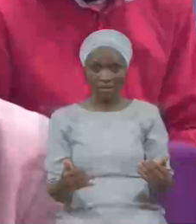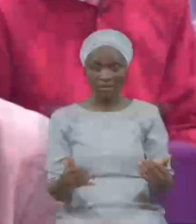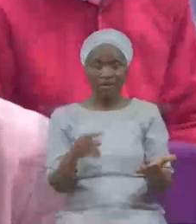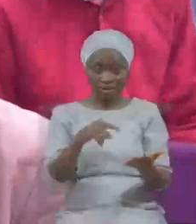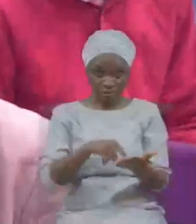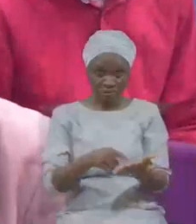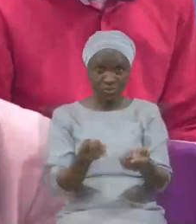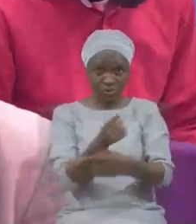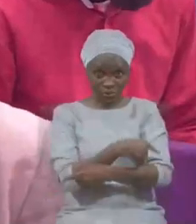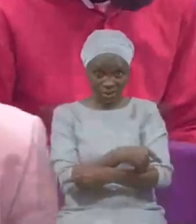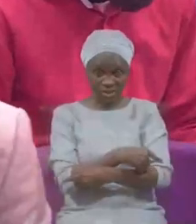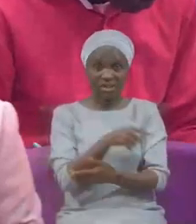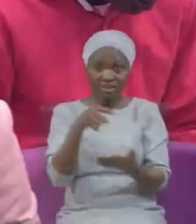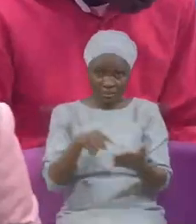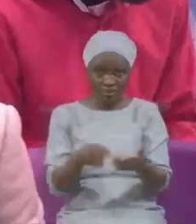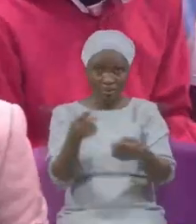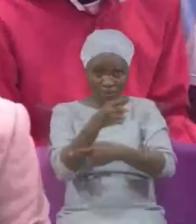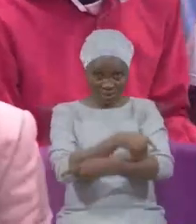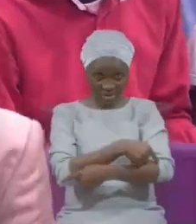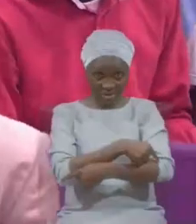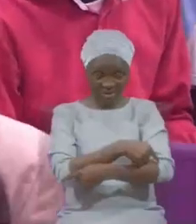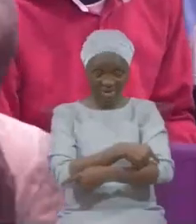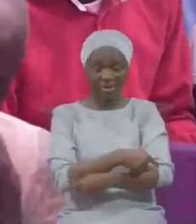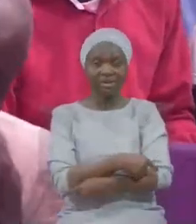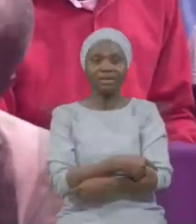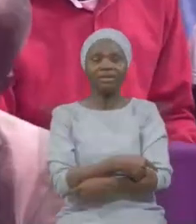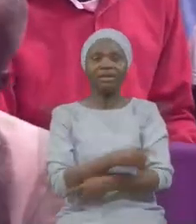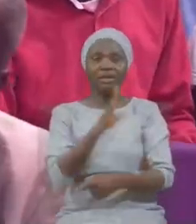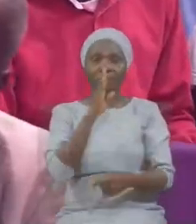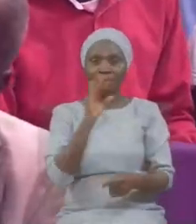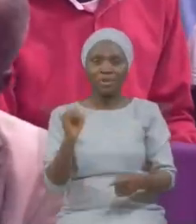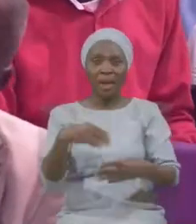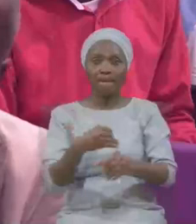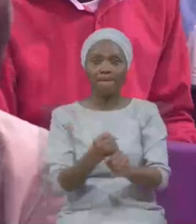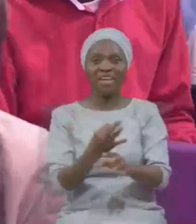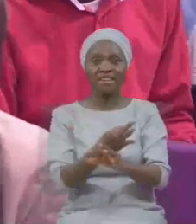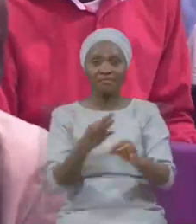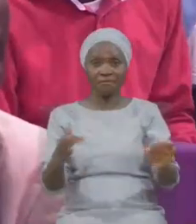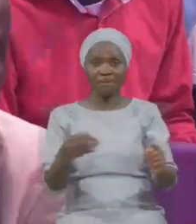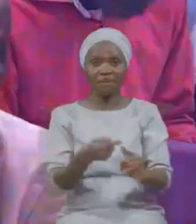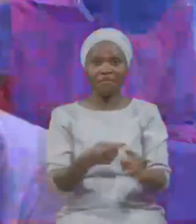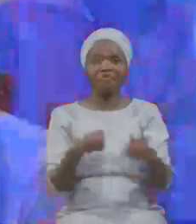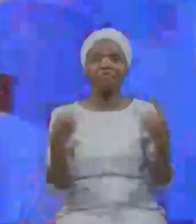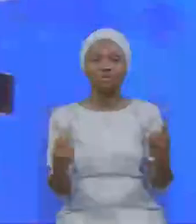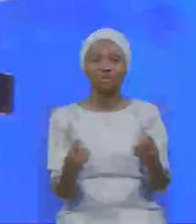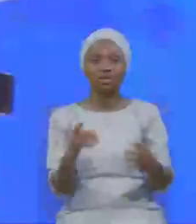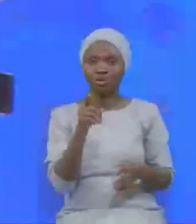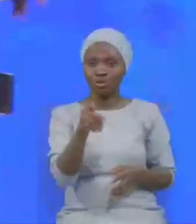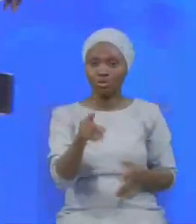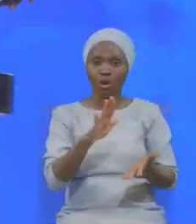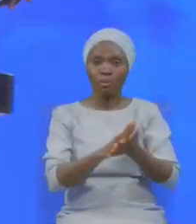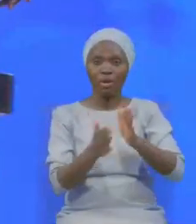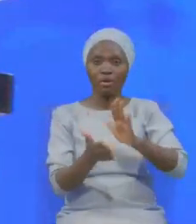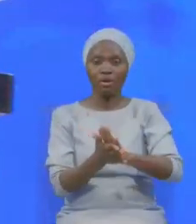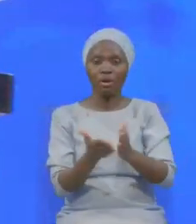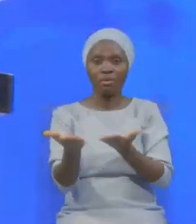justice. 22 dit, mais maintenant, aujourd'hui, étant affranchi du péché et devenu esclave de